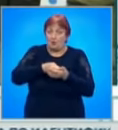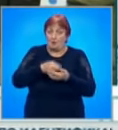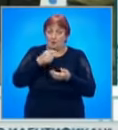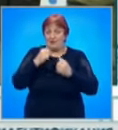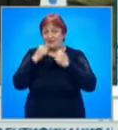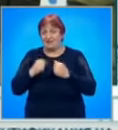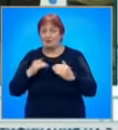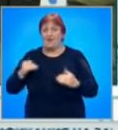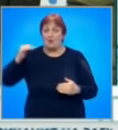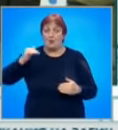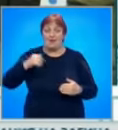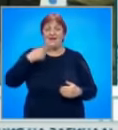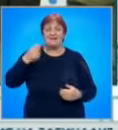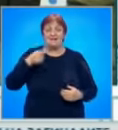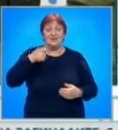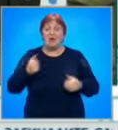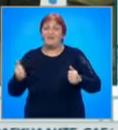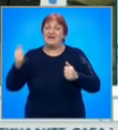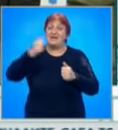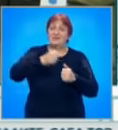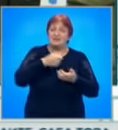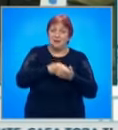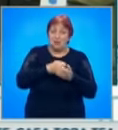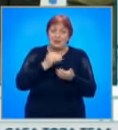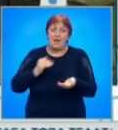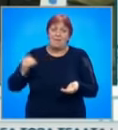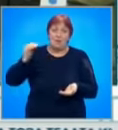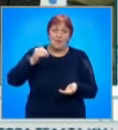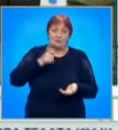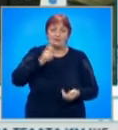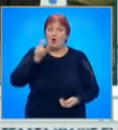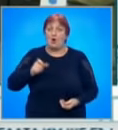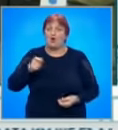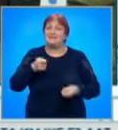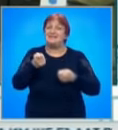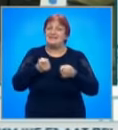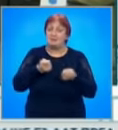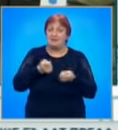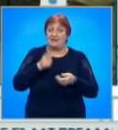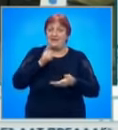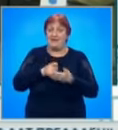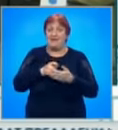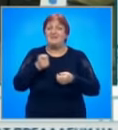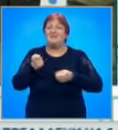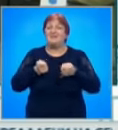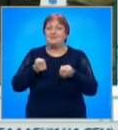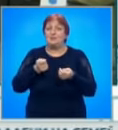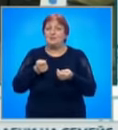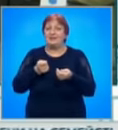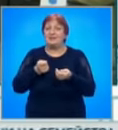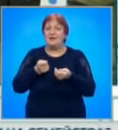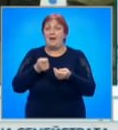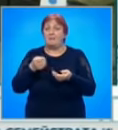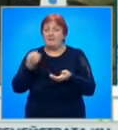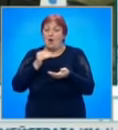тежест е по-голяма и след това неговия заместващ доход ще бъде по-голям. Затова хората са стимулирани и трябва да се стимулират да изсветлят